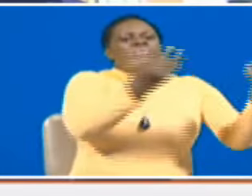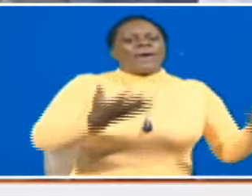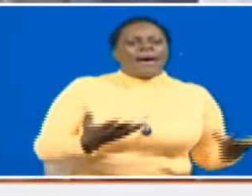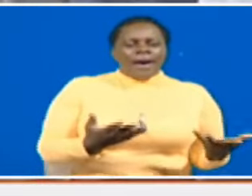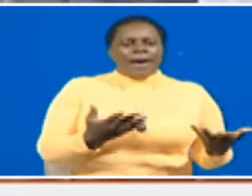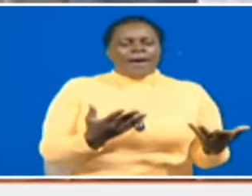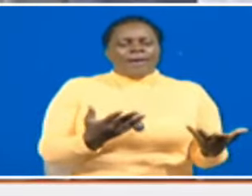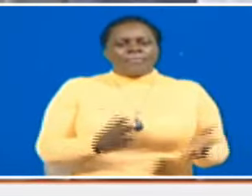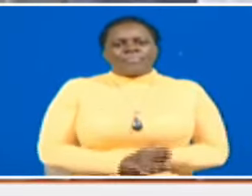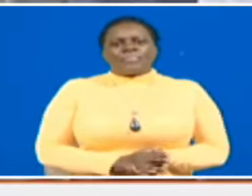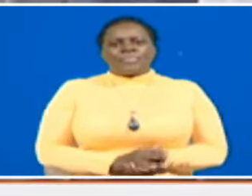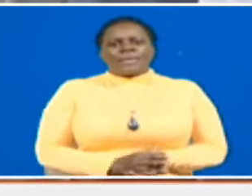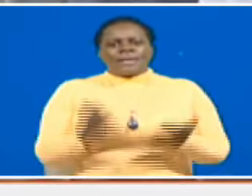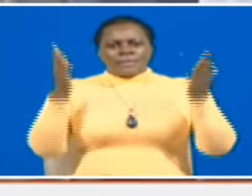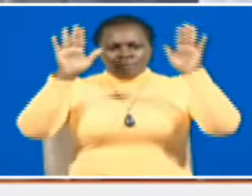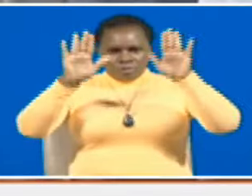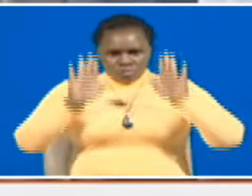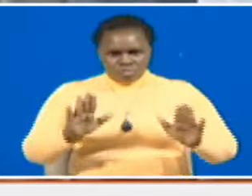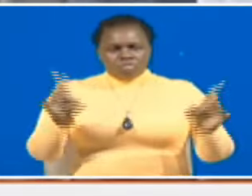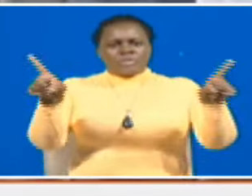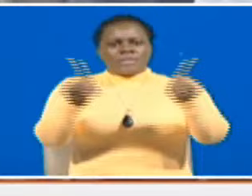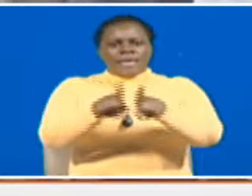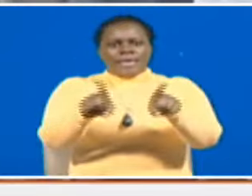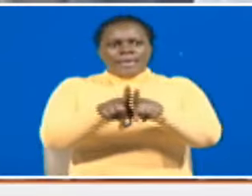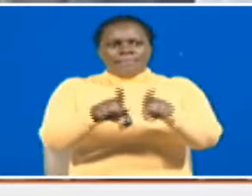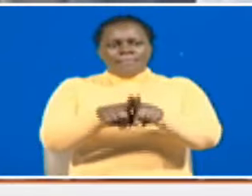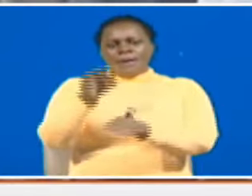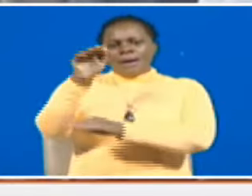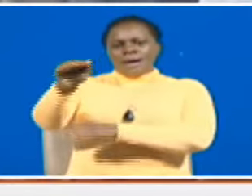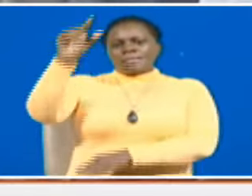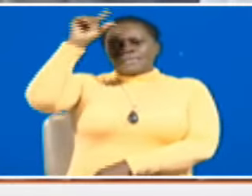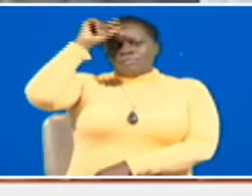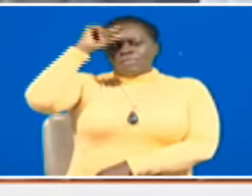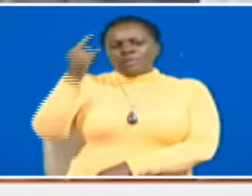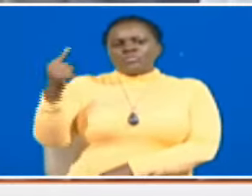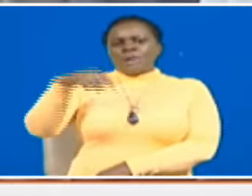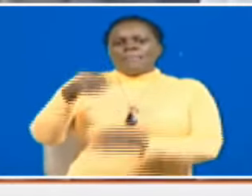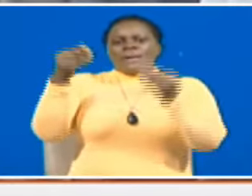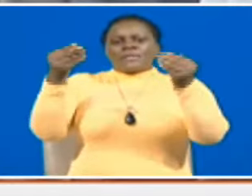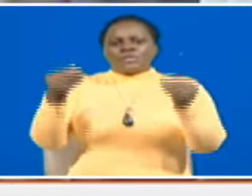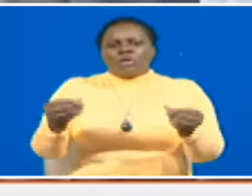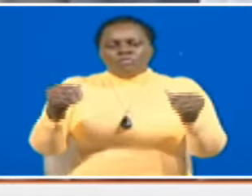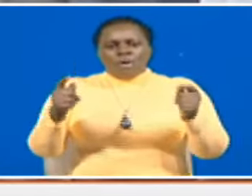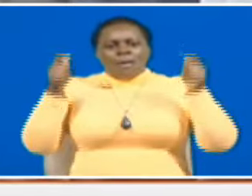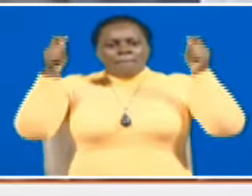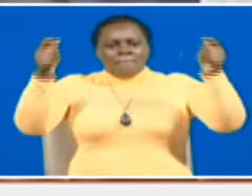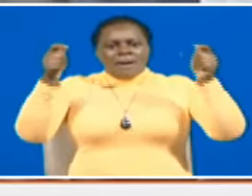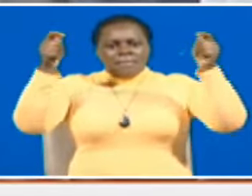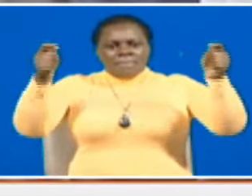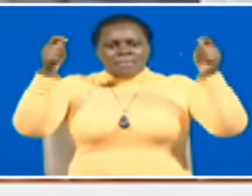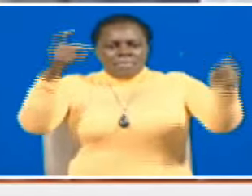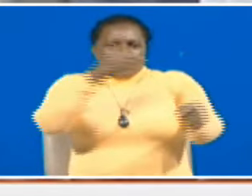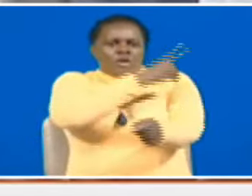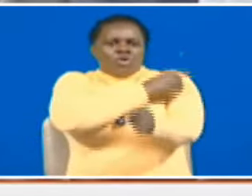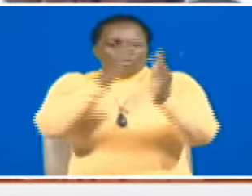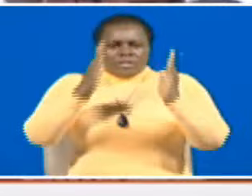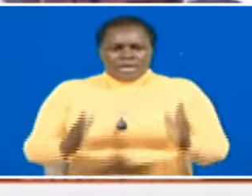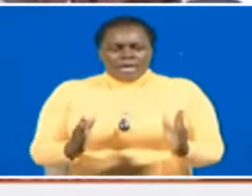nani? Kaunti ya Kisumu, wito umetolewa kwa serikali kuingilia kati mgomo unaoendelea wa madaktari